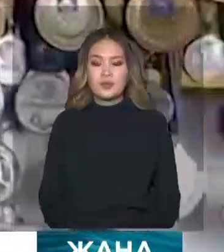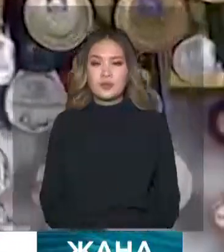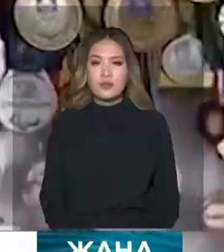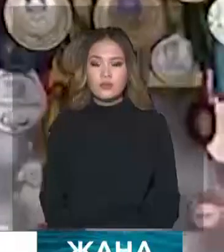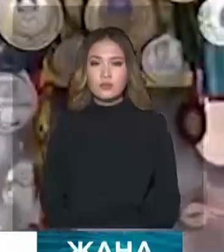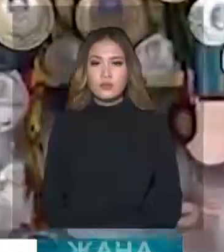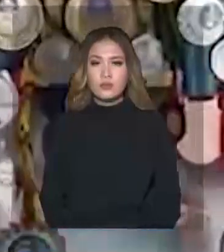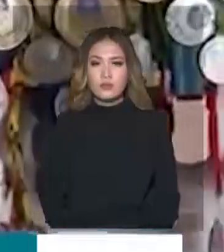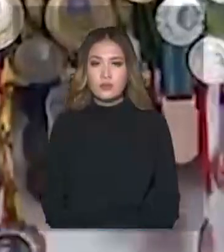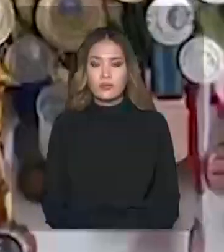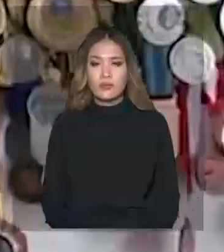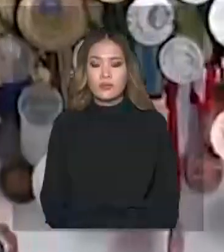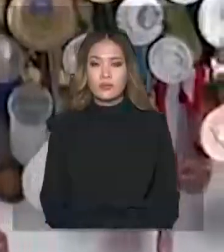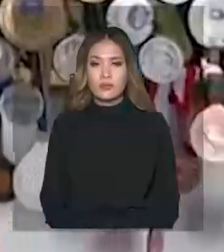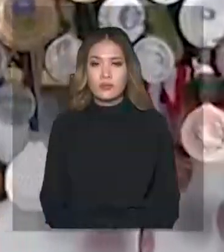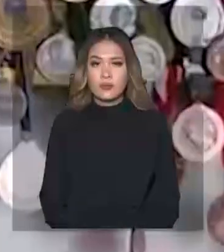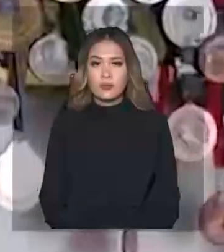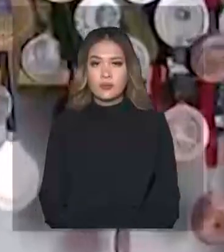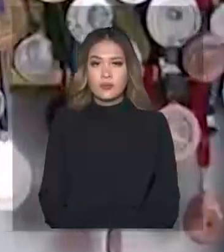Қадірәлі, Асылбек Жолшыбек, Жаңа Уақыт.